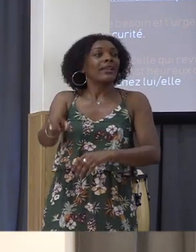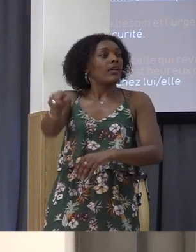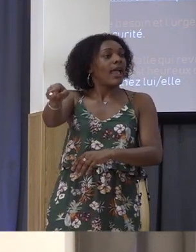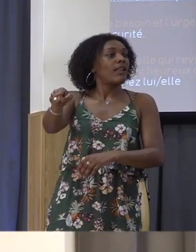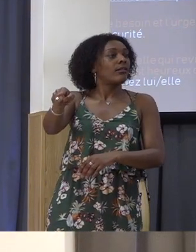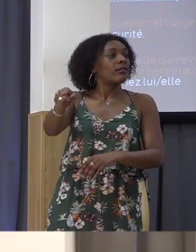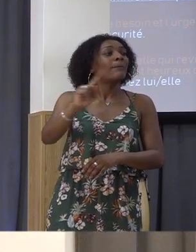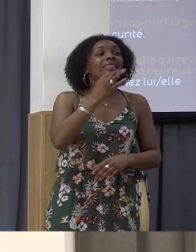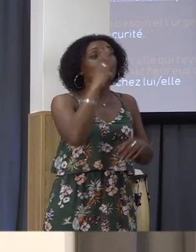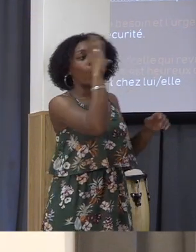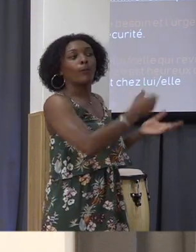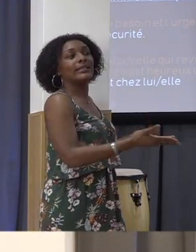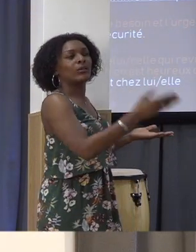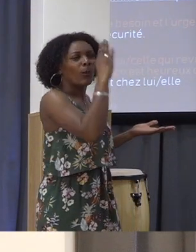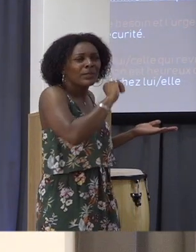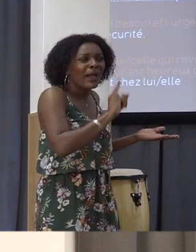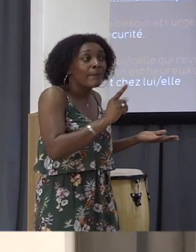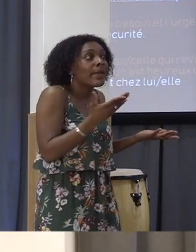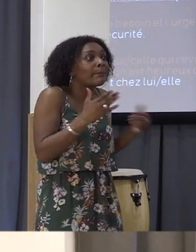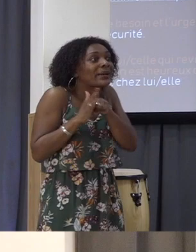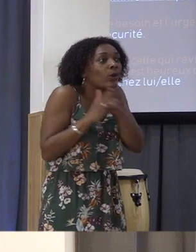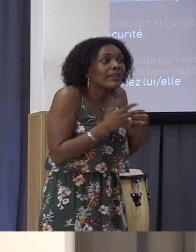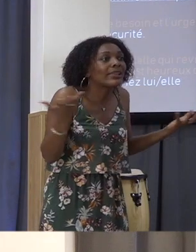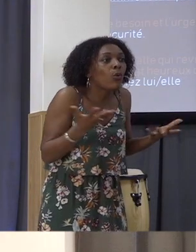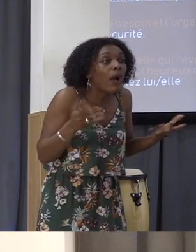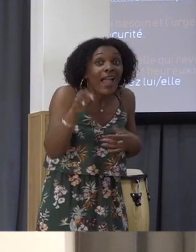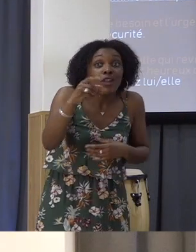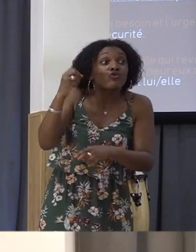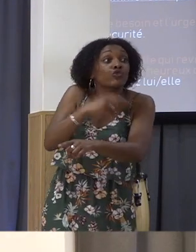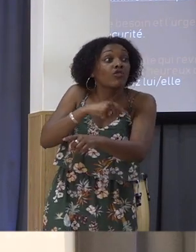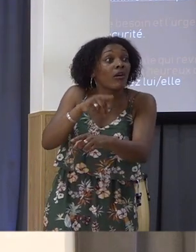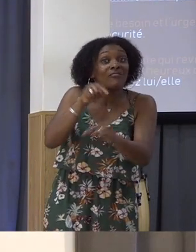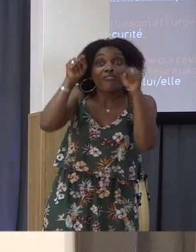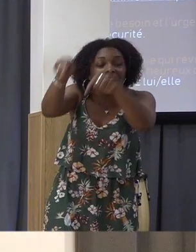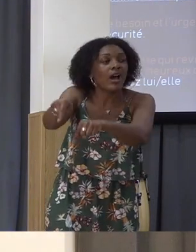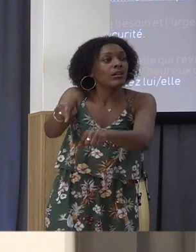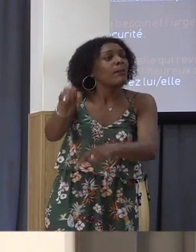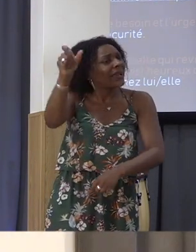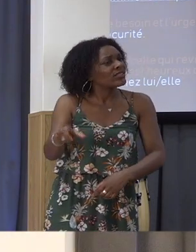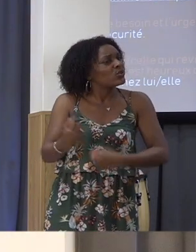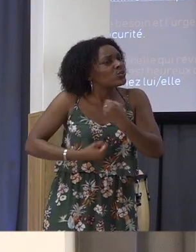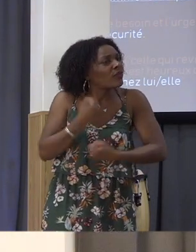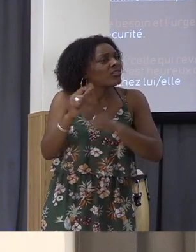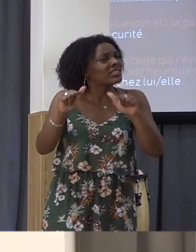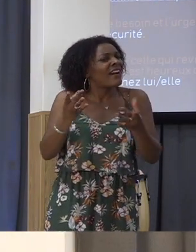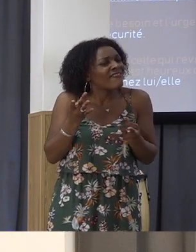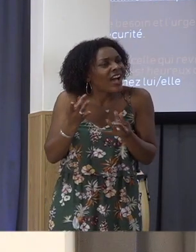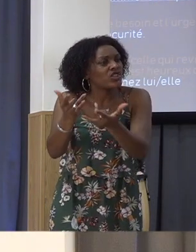oublie le reste, mais le besoin et l'urgence, c'est ceux qui sont dans la